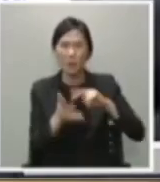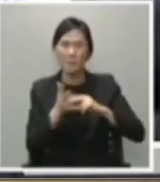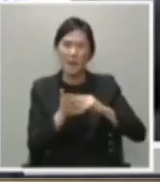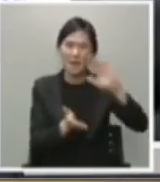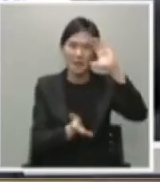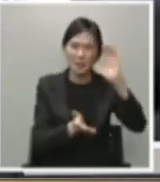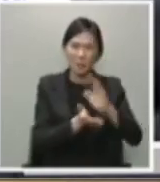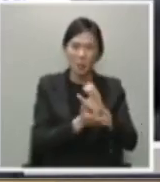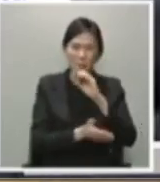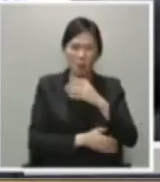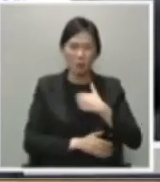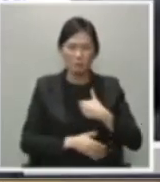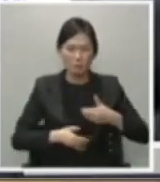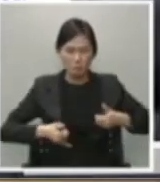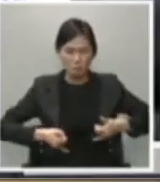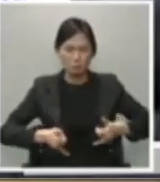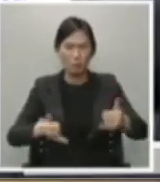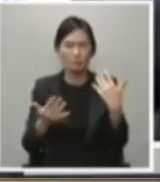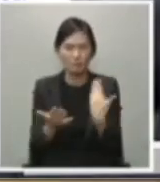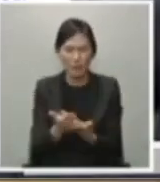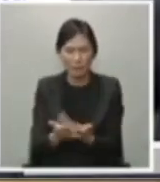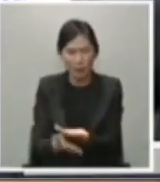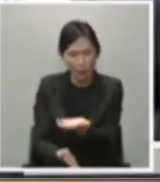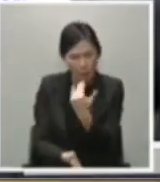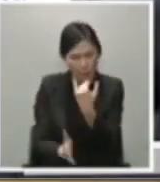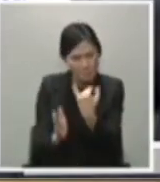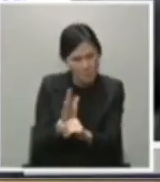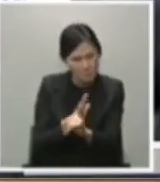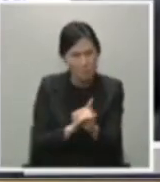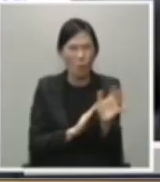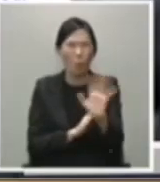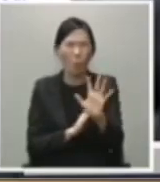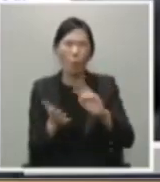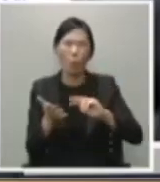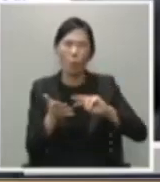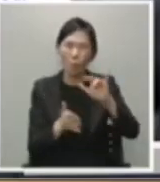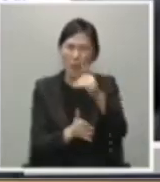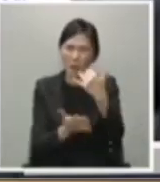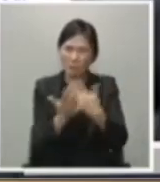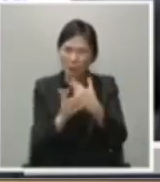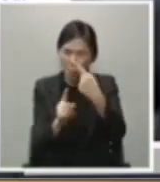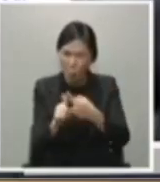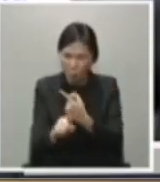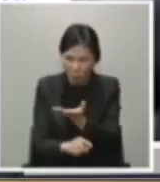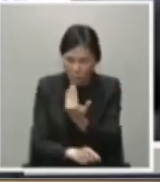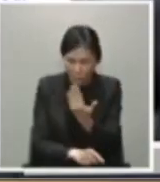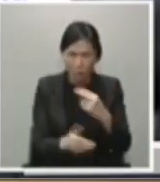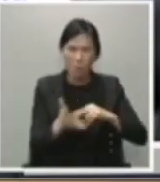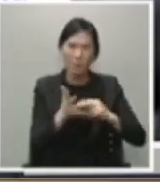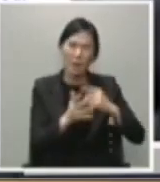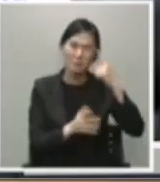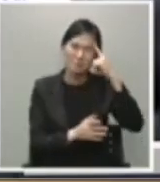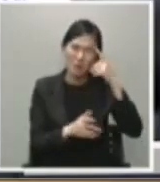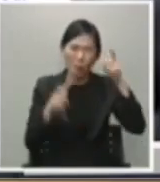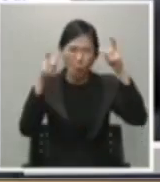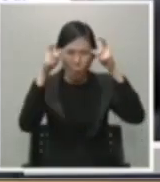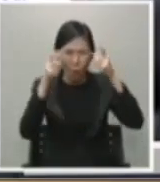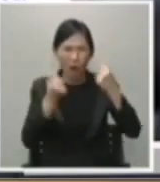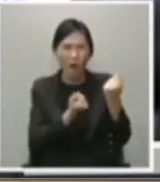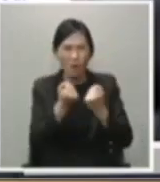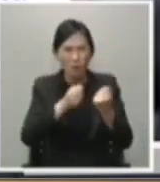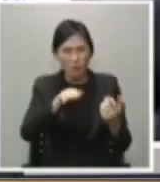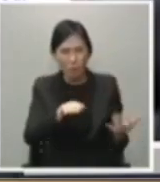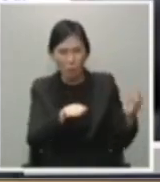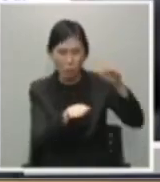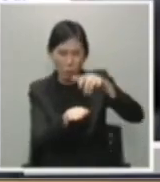ไปตั้งด่านเรียกเก็บเงินน้องเลยครับบางพื้นที่นี่เก็บเป็นรายเดือนครับรถขนวัวครับนอกจากนั้นแล้วนะครับช่วงนี้กำลัง